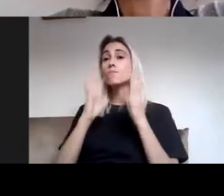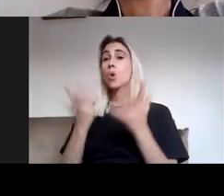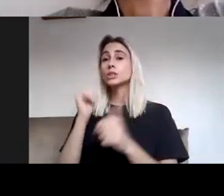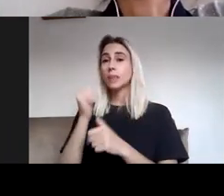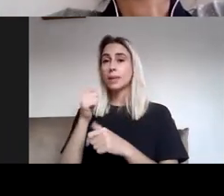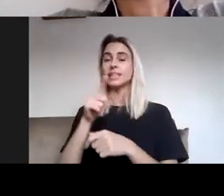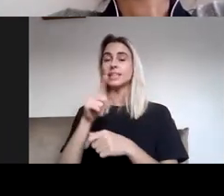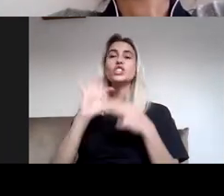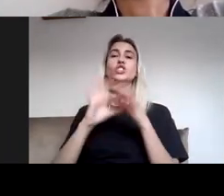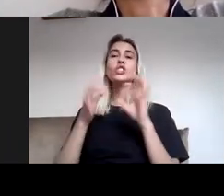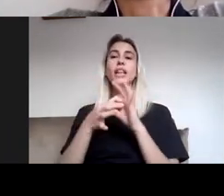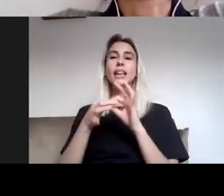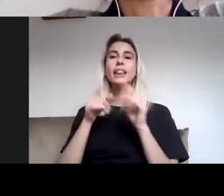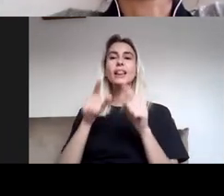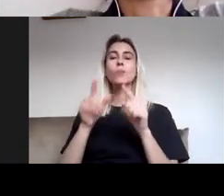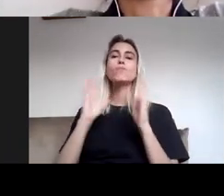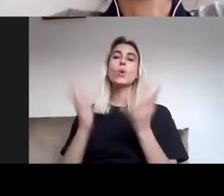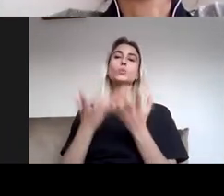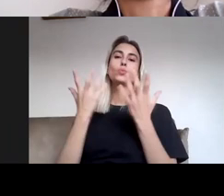zincirin dinamiğini bozuyoruz.